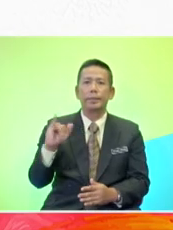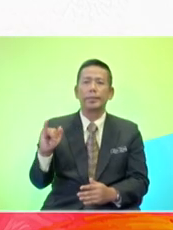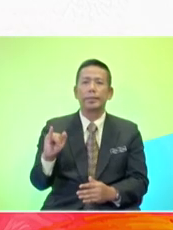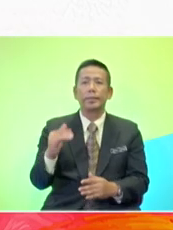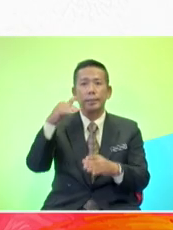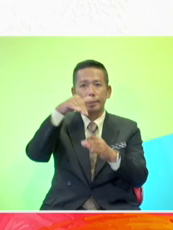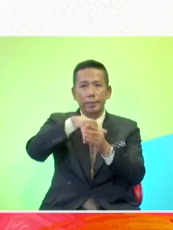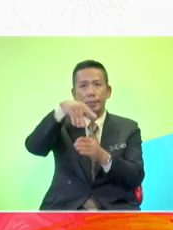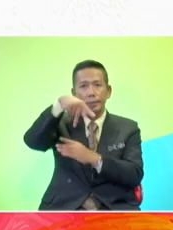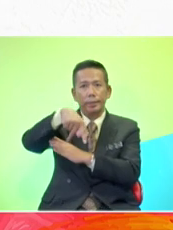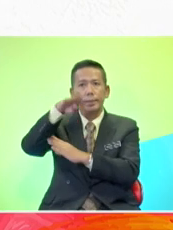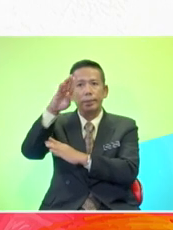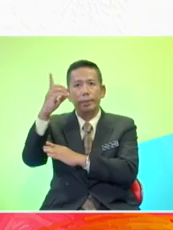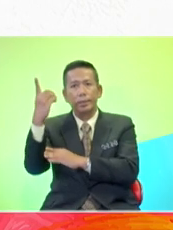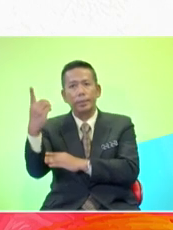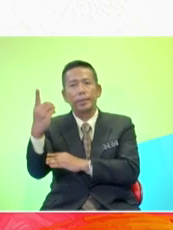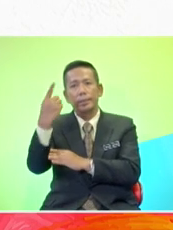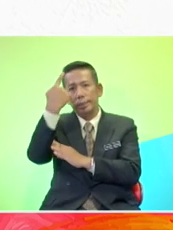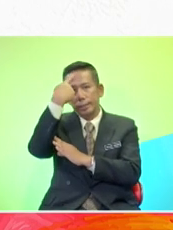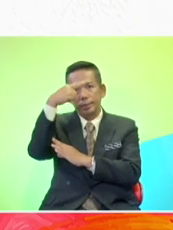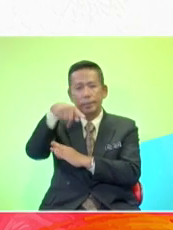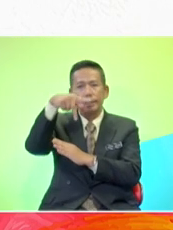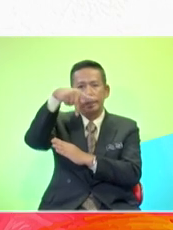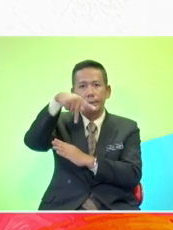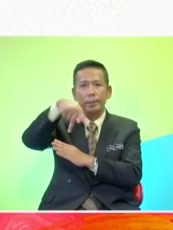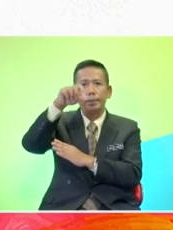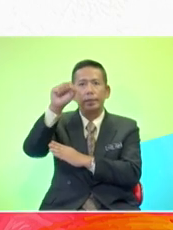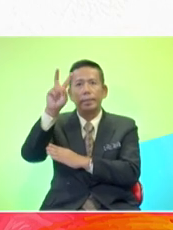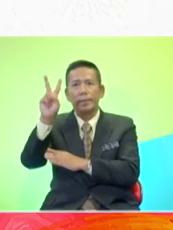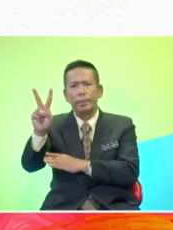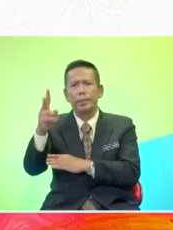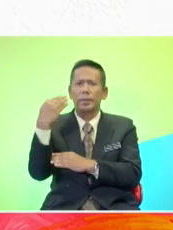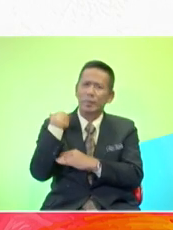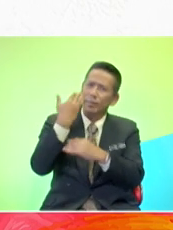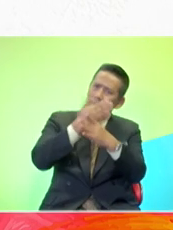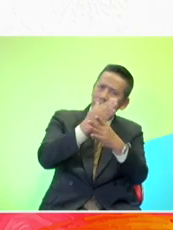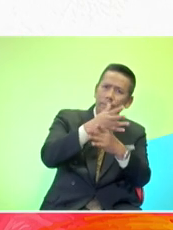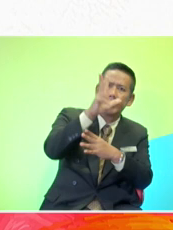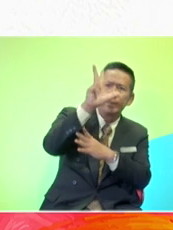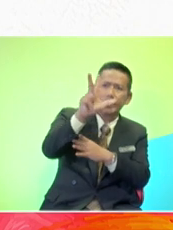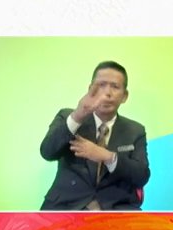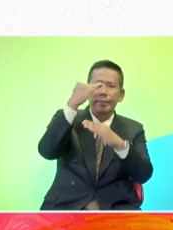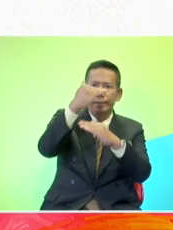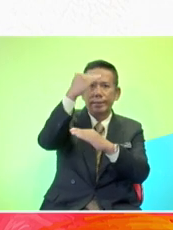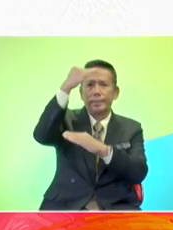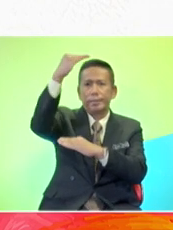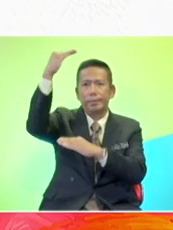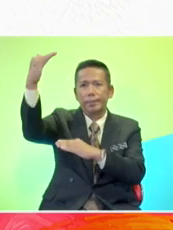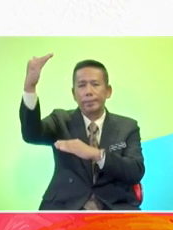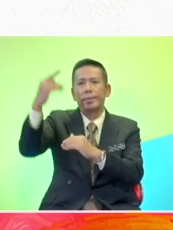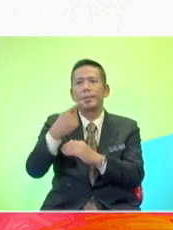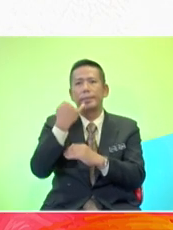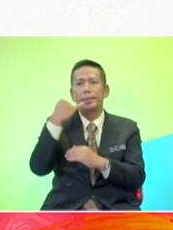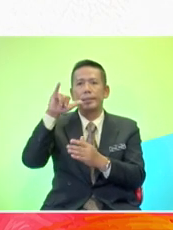dalam PBD itu taksiran bilik Raja bagi mata pelajaran Pendidikan sendiri atau ketiga peringkat yaitu